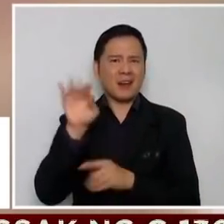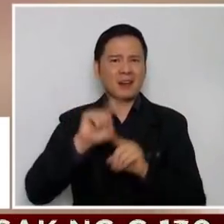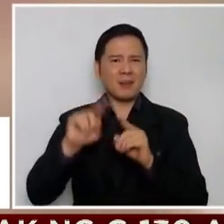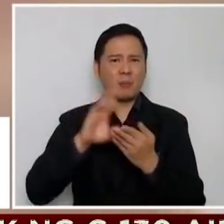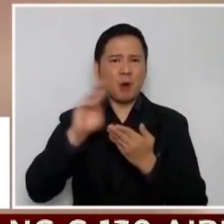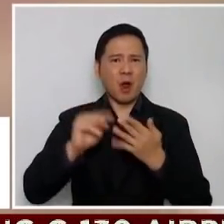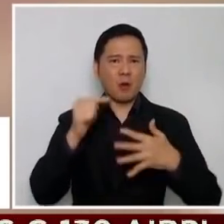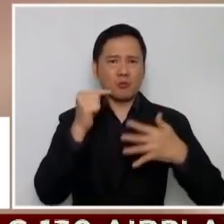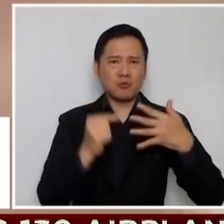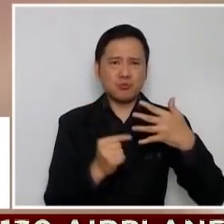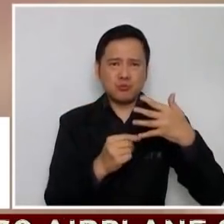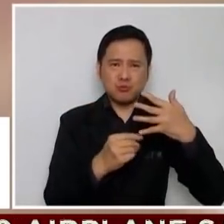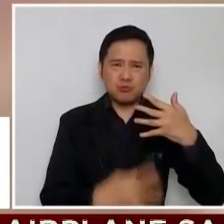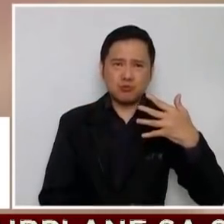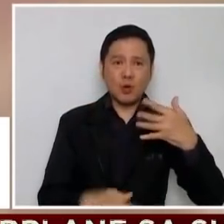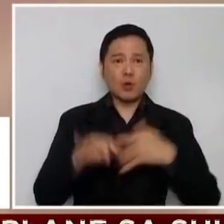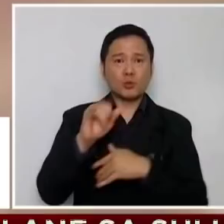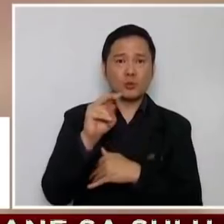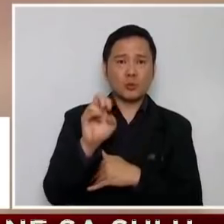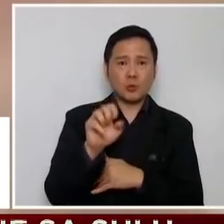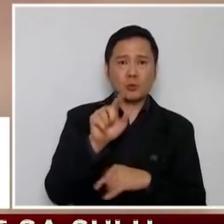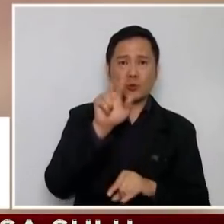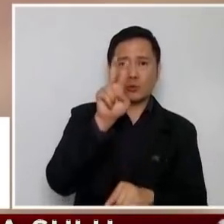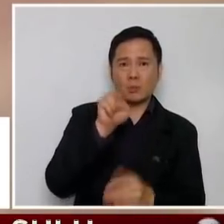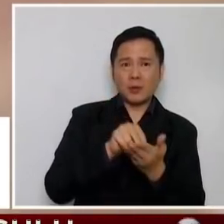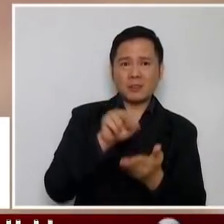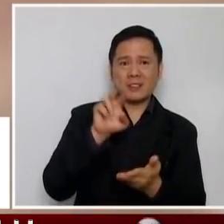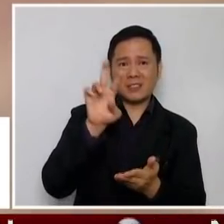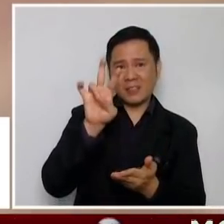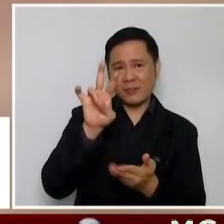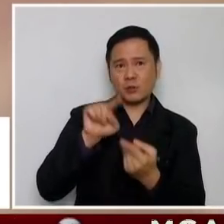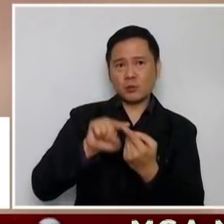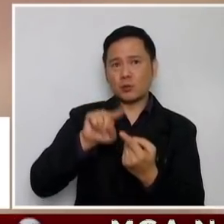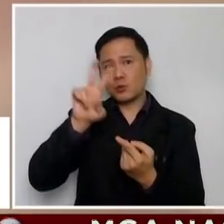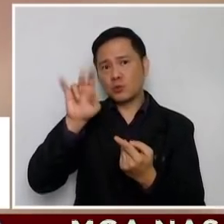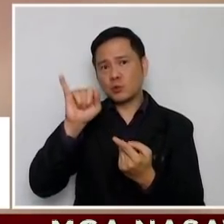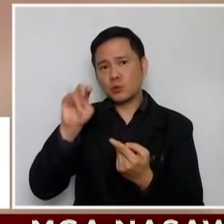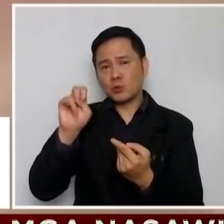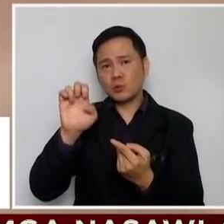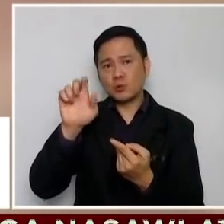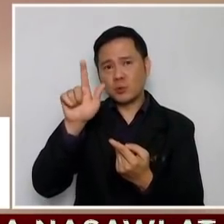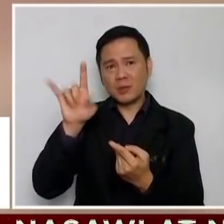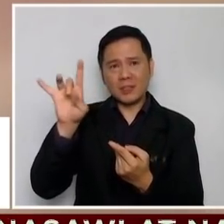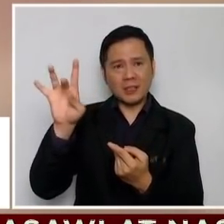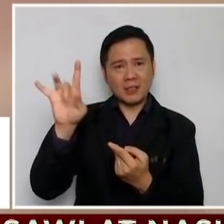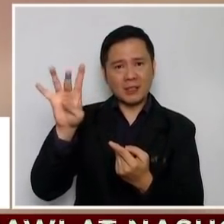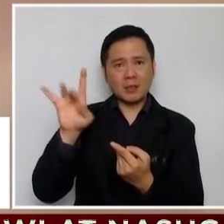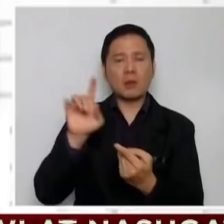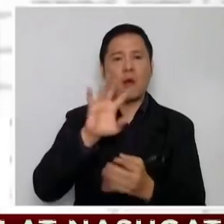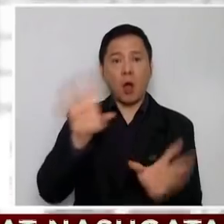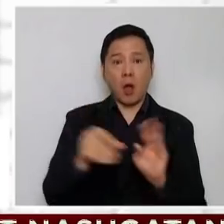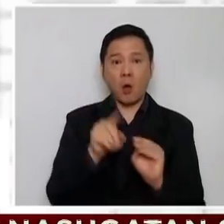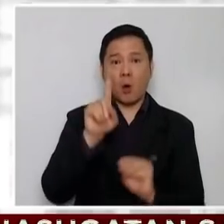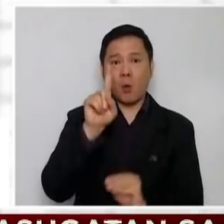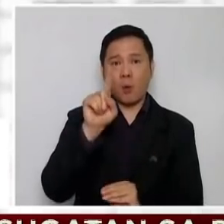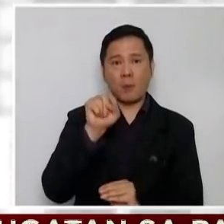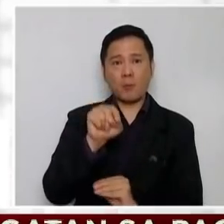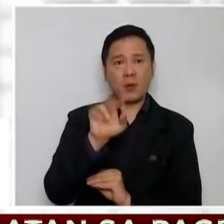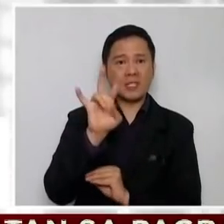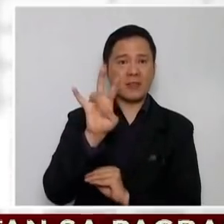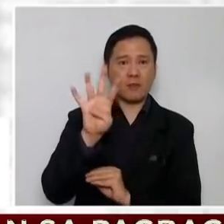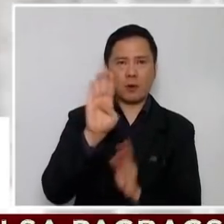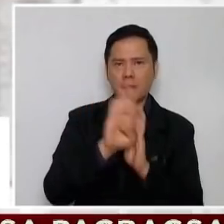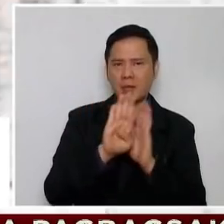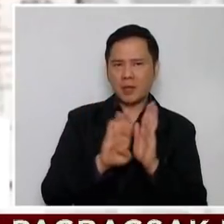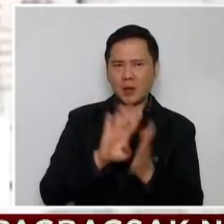June 2007 to July 2018, amounting to 1.74 billion pesos. Pag itotal ang